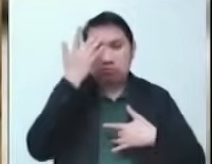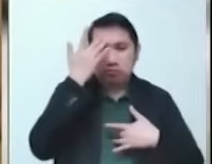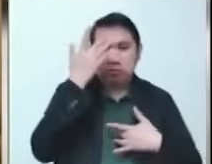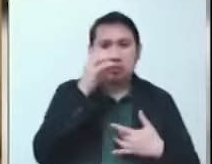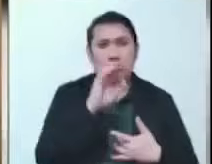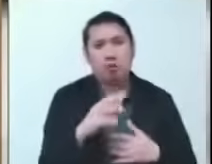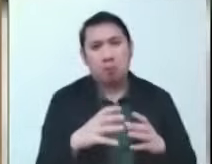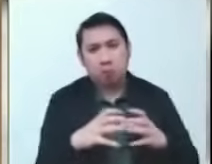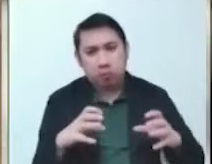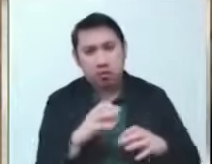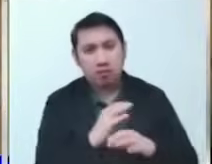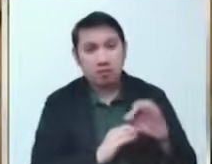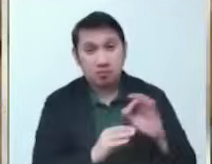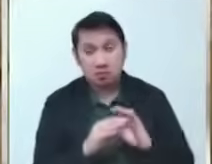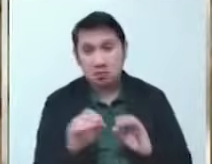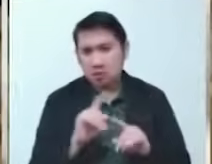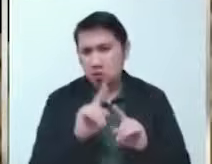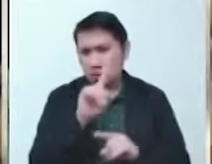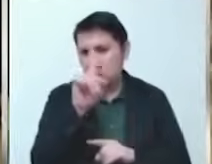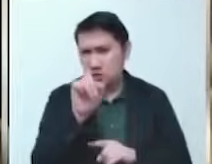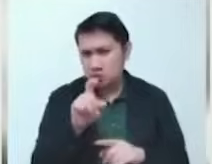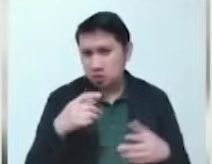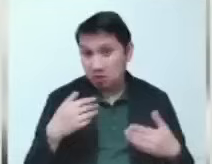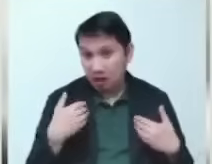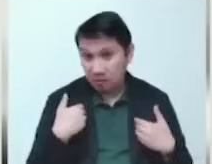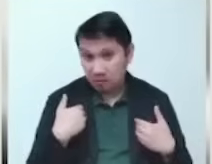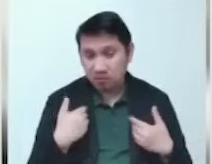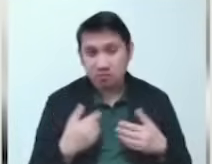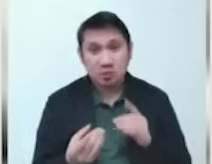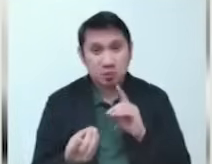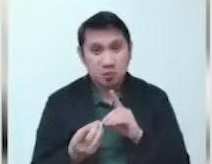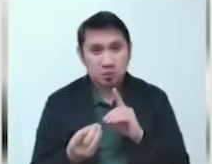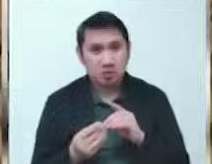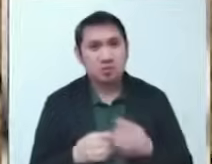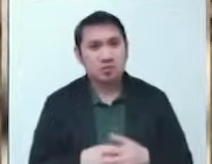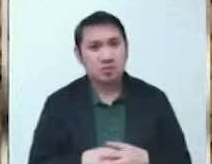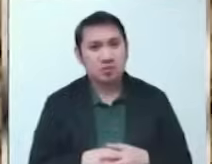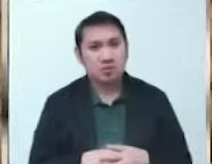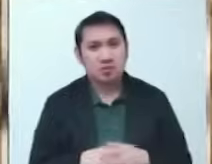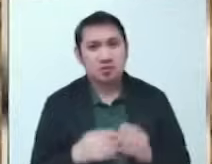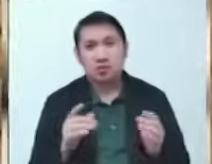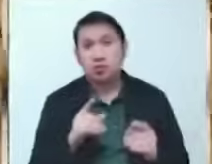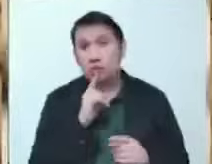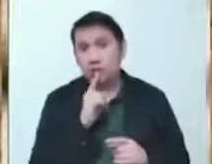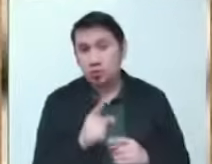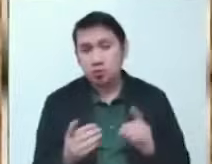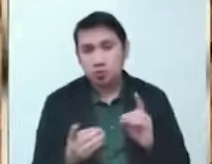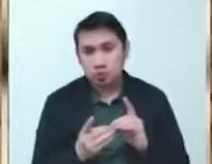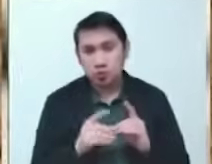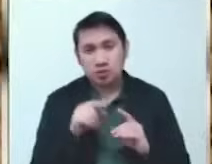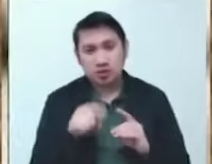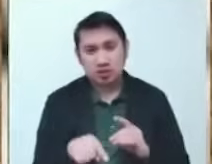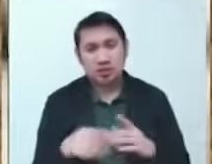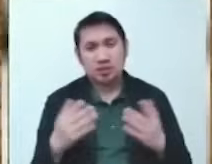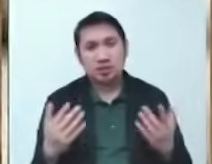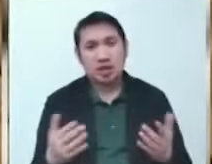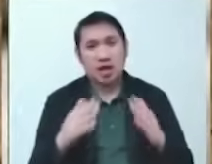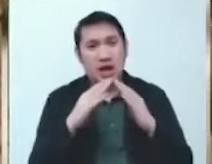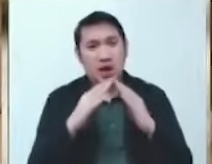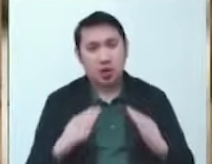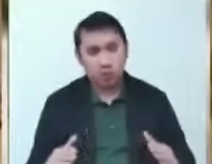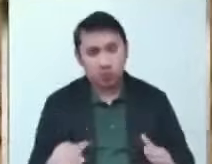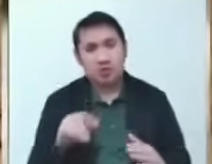nga bang nakatirang nuno sa punso sa bahay ni Milagros? Definitely, walang mga nuno dito. Ito ay bahay ng mga anay or yung tinatawag natin